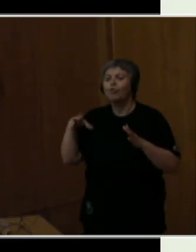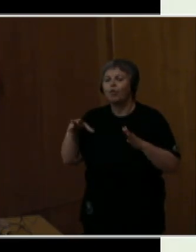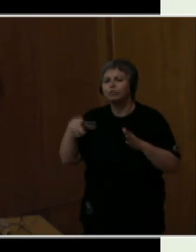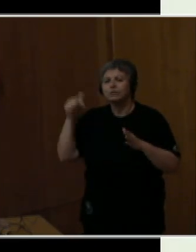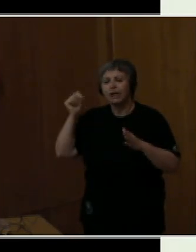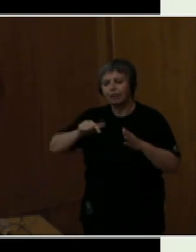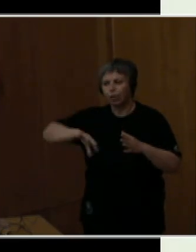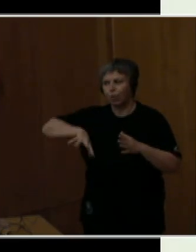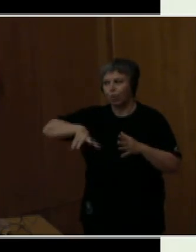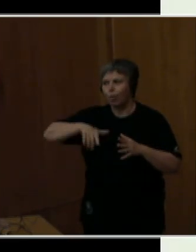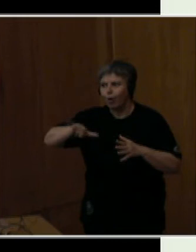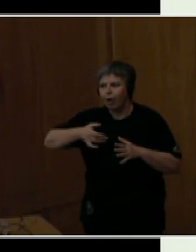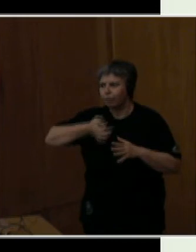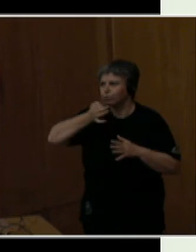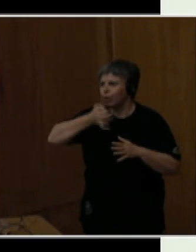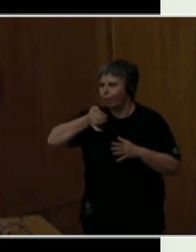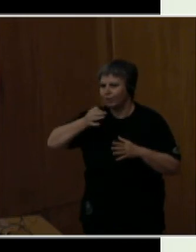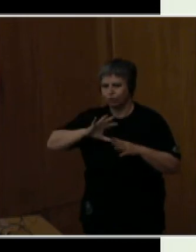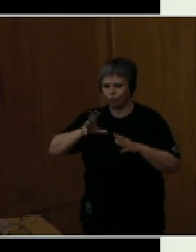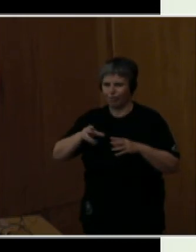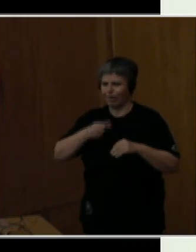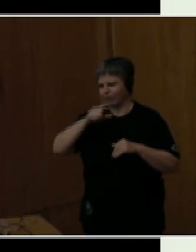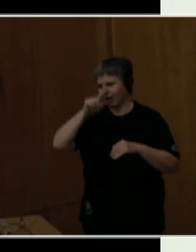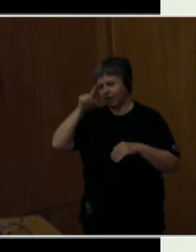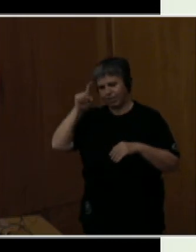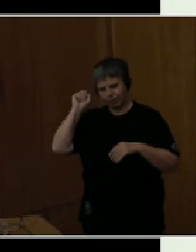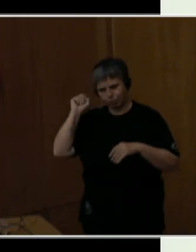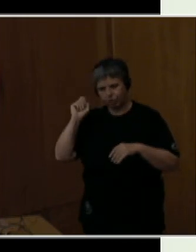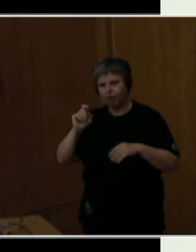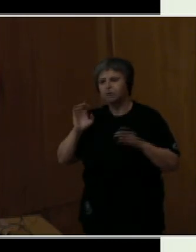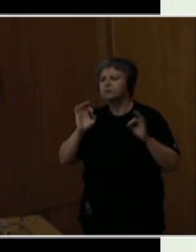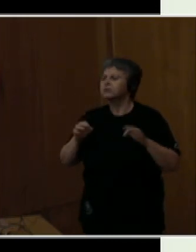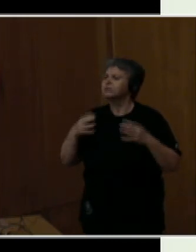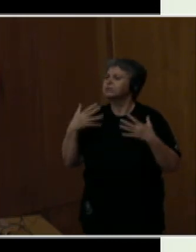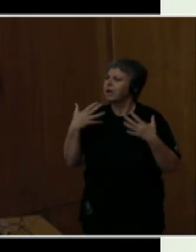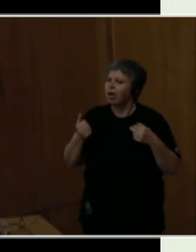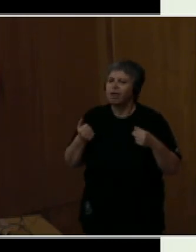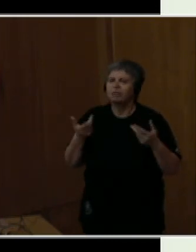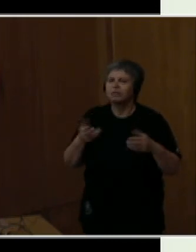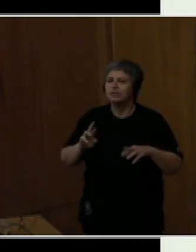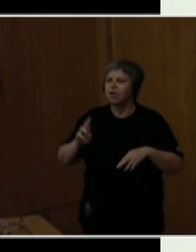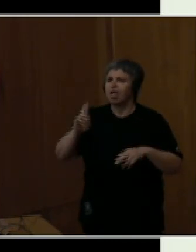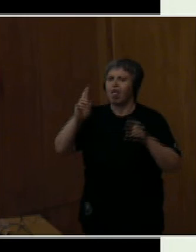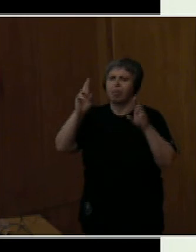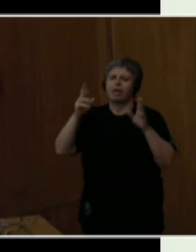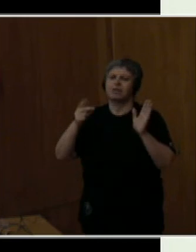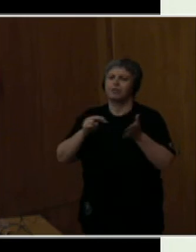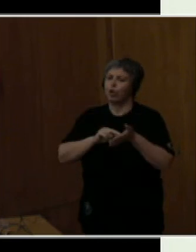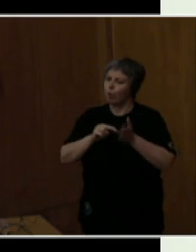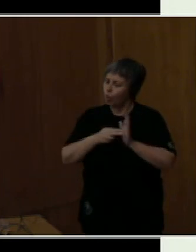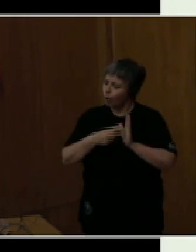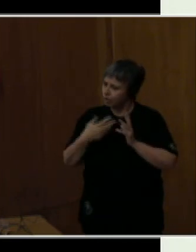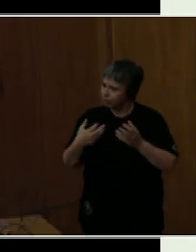ασφάλεια και υπάρχει και αποδοτικότητα. Όλα αυτά που ήδη έχει αναφέρει ο Δημήτρης όσον αφορά την ενέργεια, ακόμα και αποδοτικότητα σε